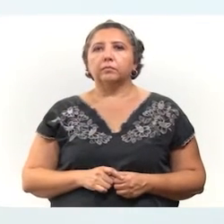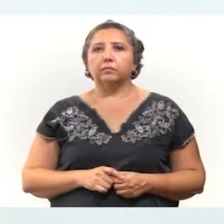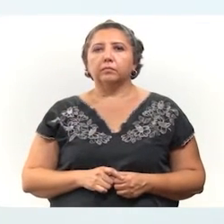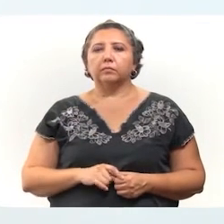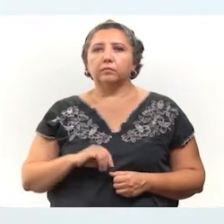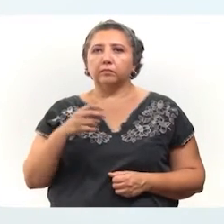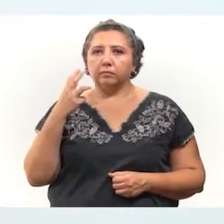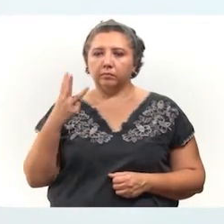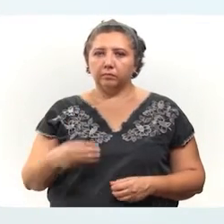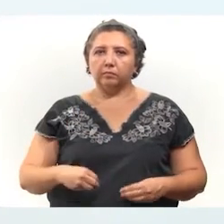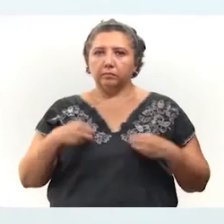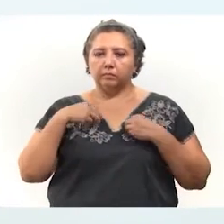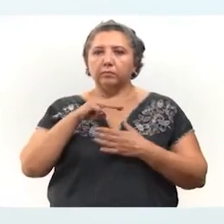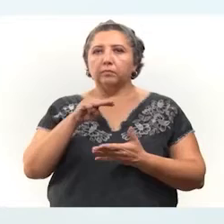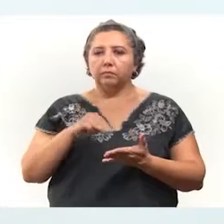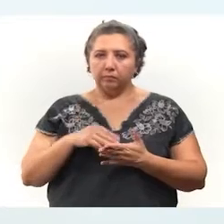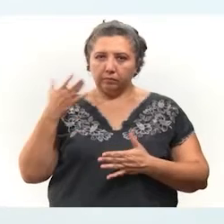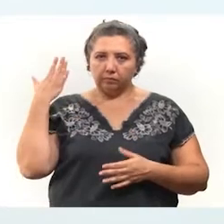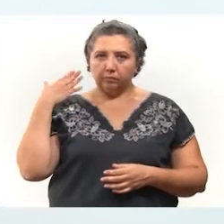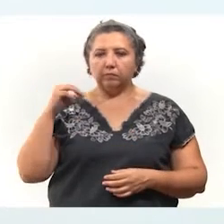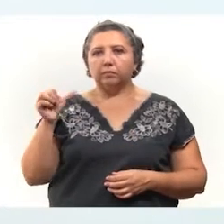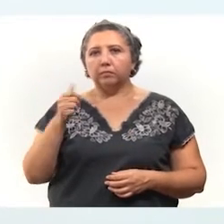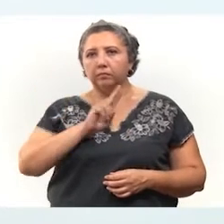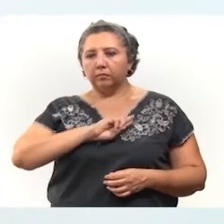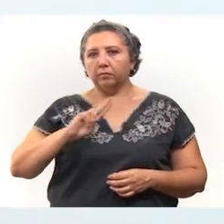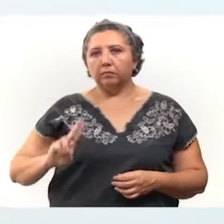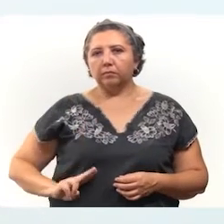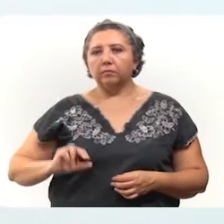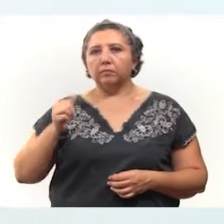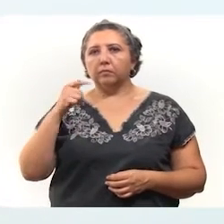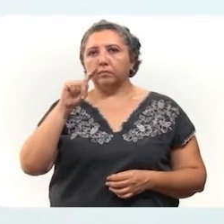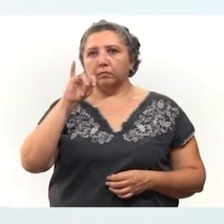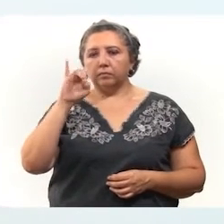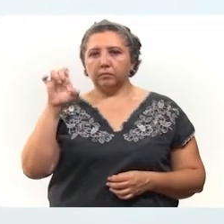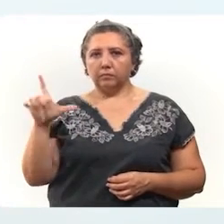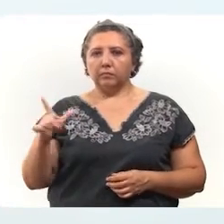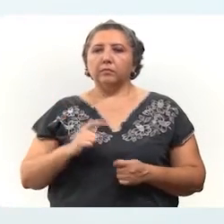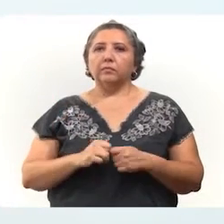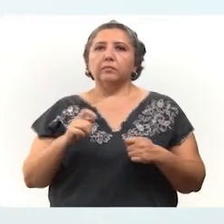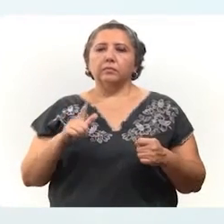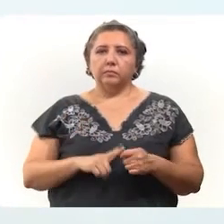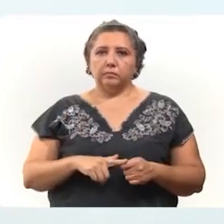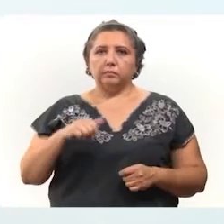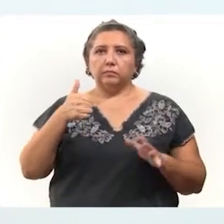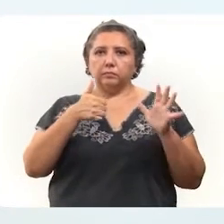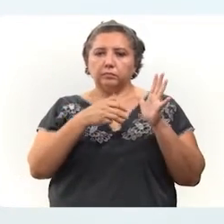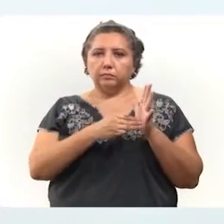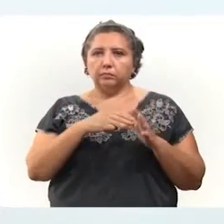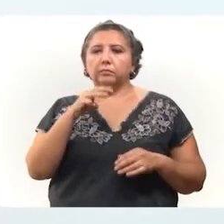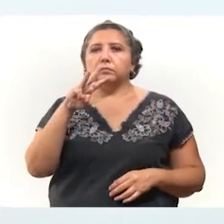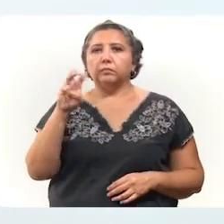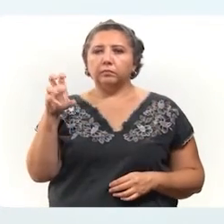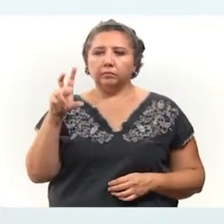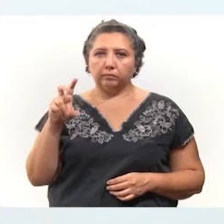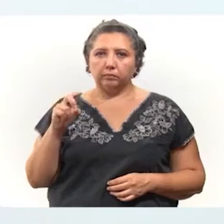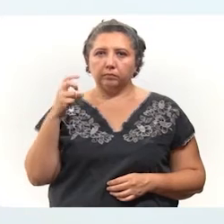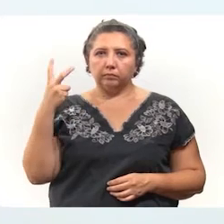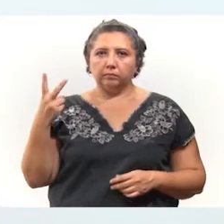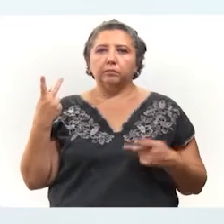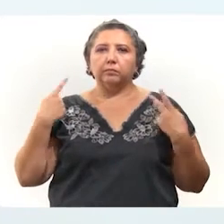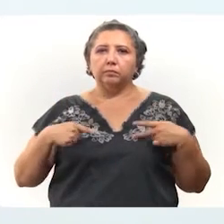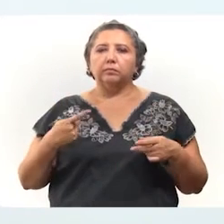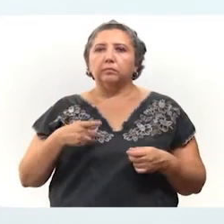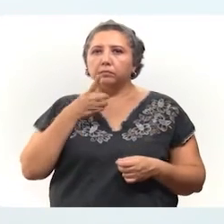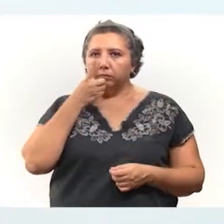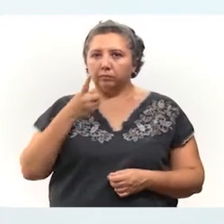akiahilo, umulayil toh olal. El bishso kuyaralo 77 juntulul kohanobo, tik alano, humpuli hospitale. Yanulak obetu patiko bashkunu